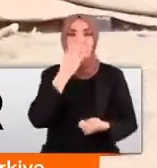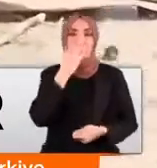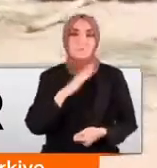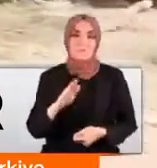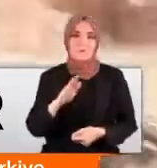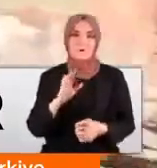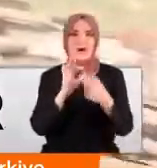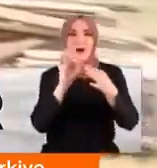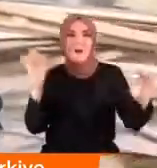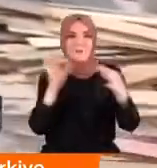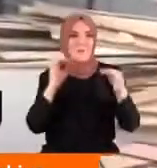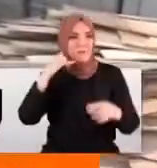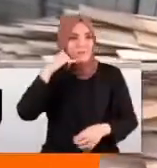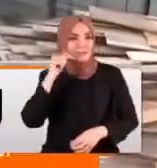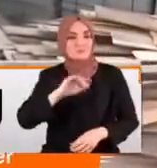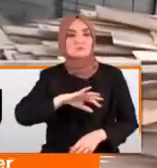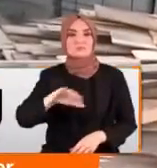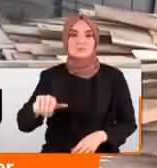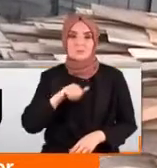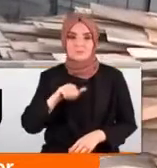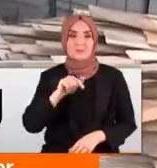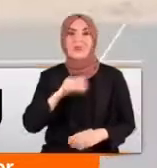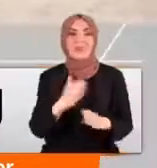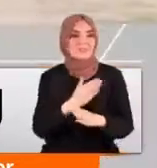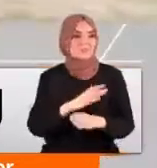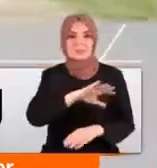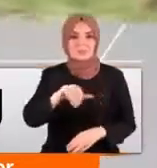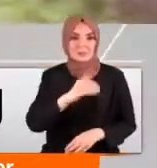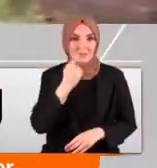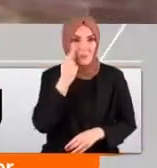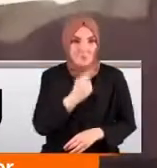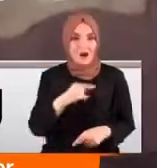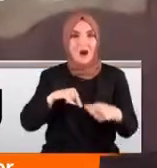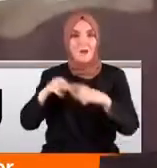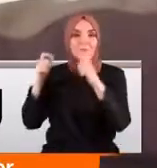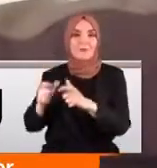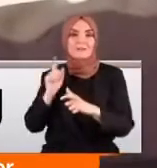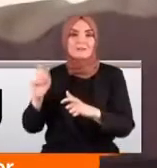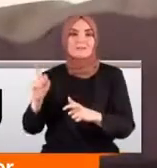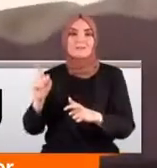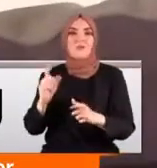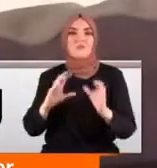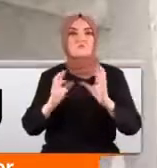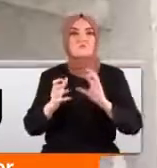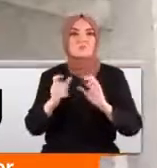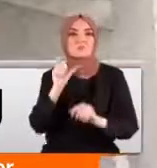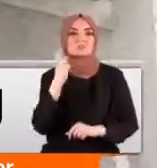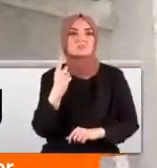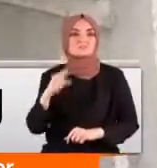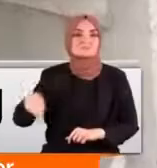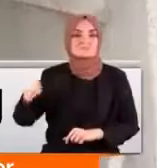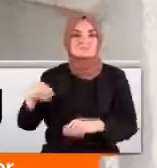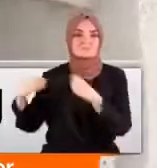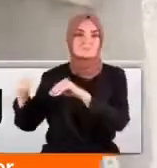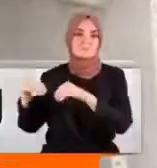Çalınan eşyalarsa Haymana'daki hurdacılara satılıyor. Kim verdi? Filanca şu adamdan aldım dedi. Bebelerden alan adam asıl inkar etti. Sokaktakiler